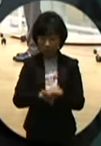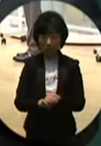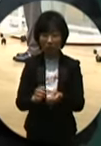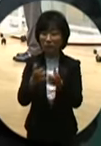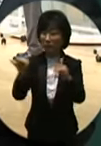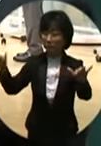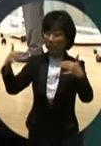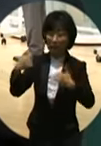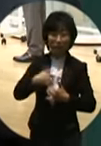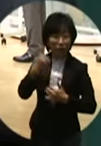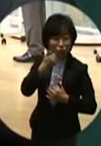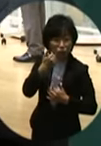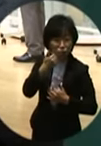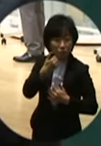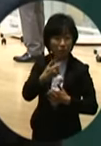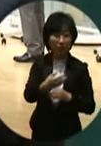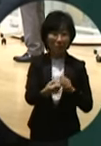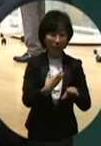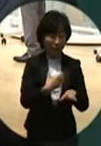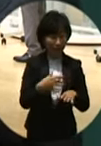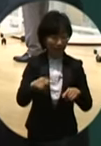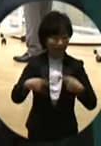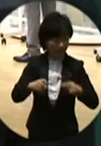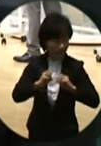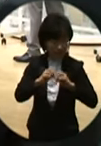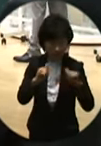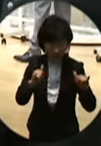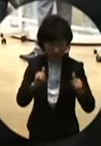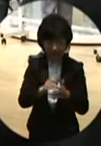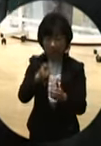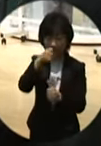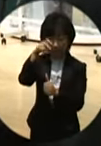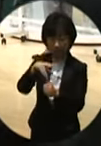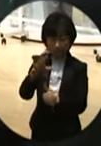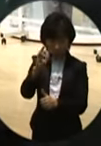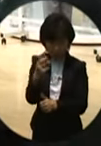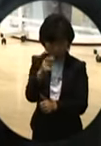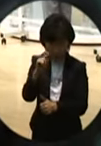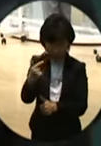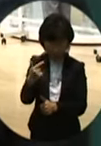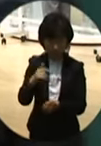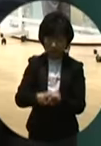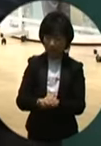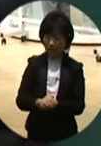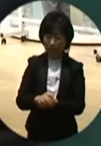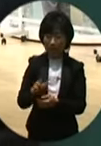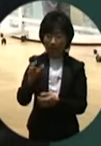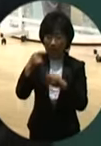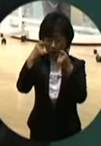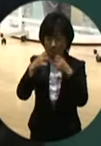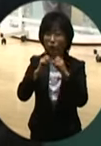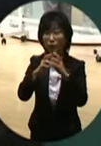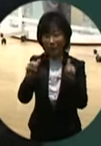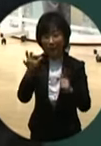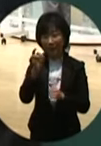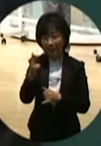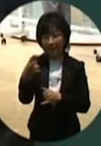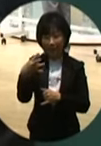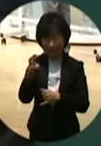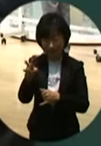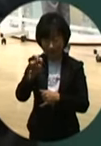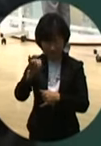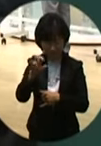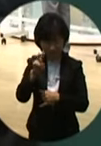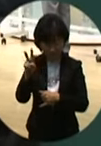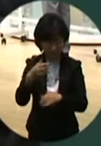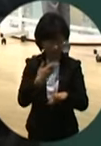I am, Jesus asked? 엘리야 같다고 합니다. Oh, they say you're like 세례요한 같다고 합니다. Like John the Baptist. 예레미야 같다고 합니다. Like Jeremiah. 선지자 같다고